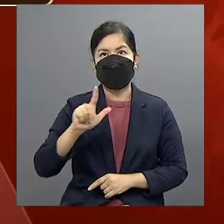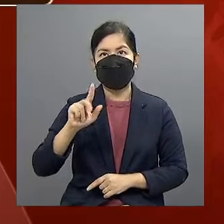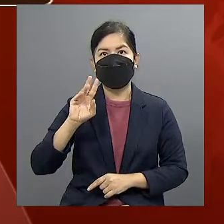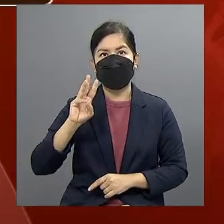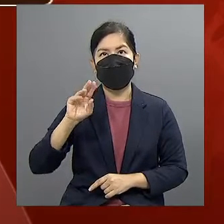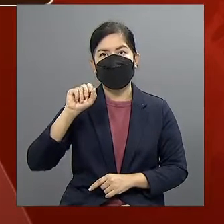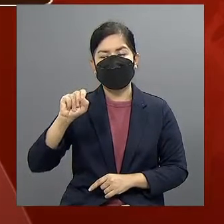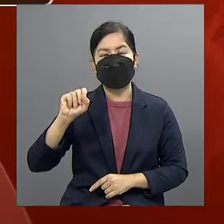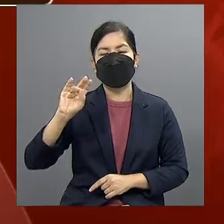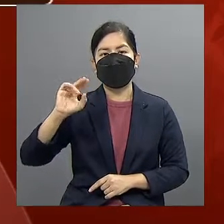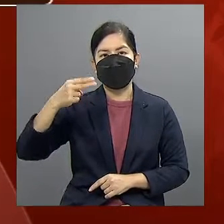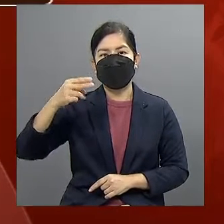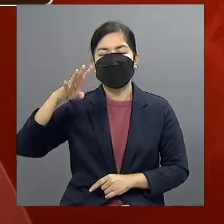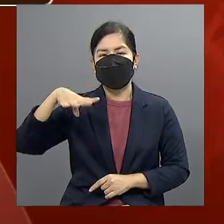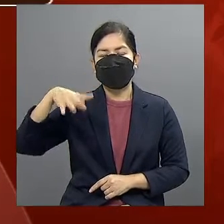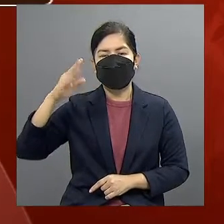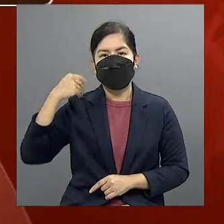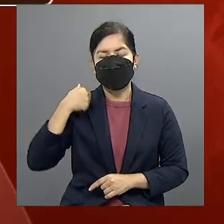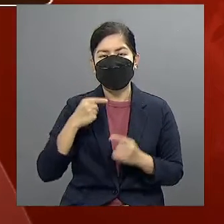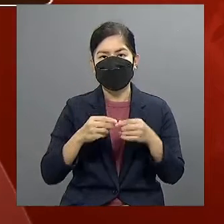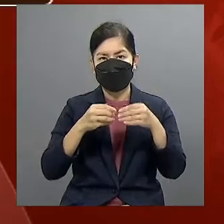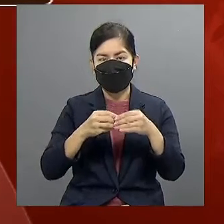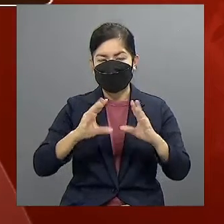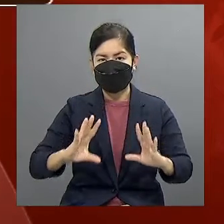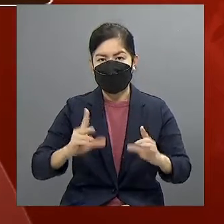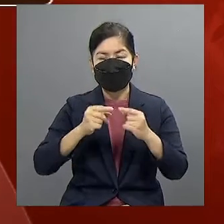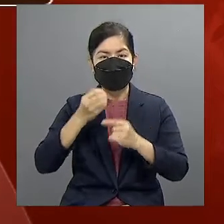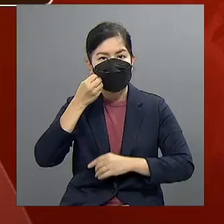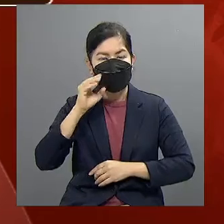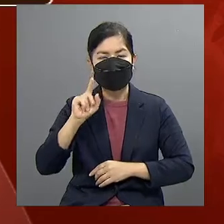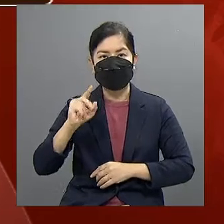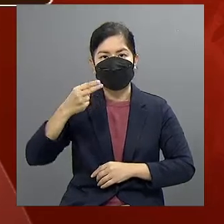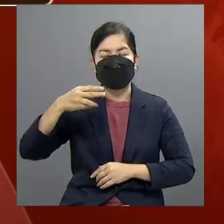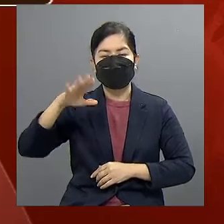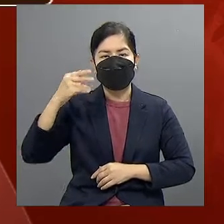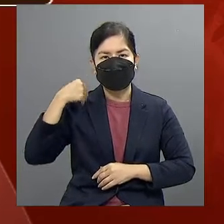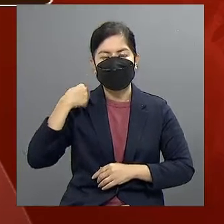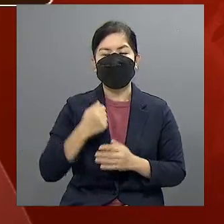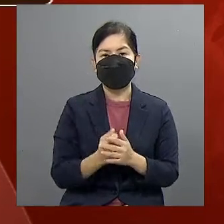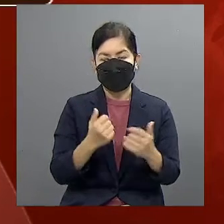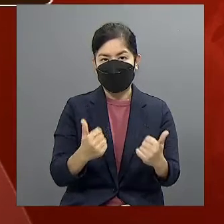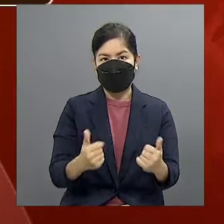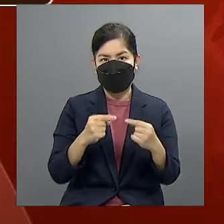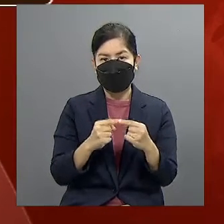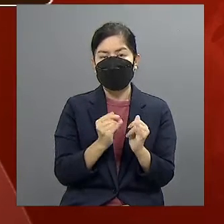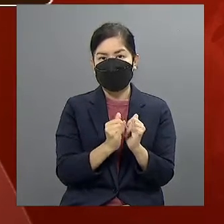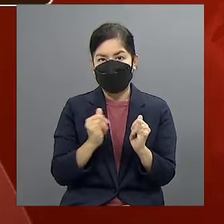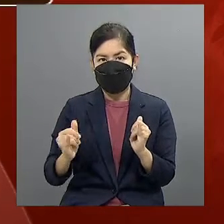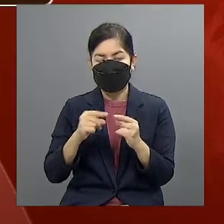1,671,204 คนหายป่วยกลับบ้าน 1,542 คนและขณะนี้มีผู้ป่วยอยู่ระหว่างการรักษาตัว